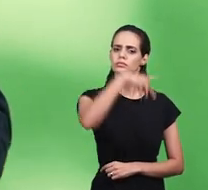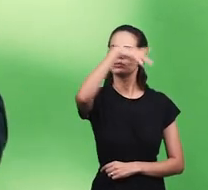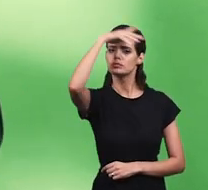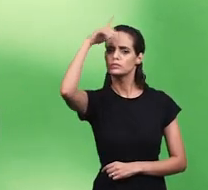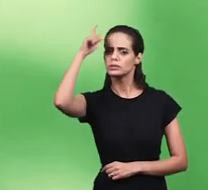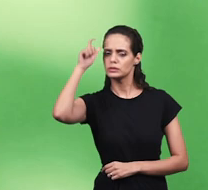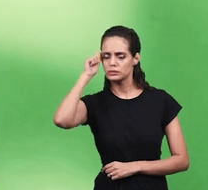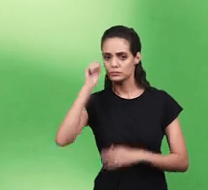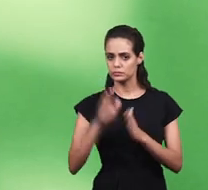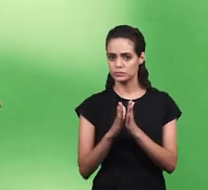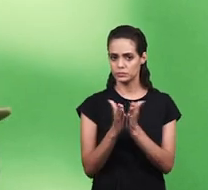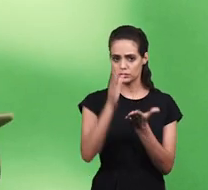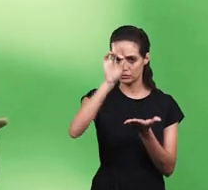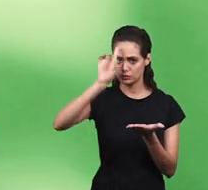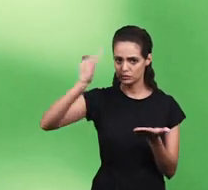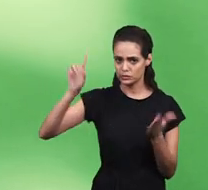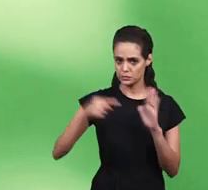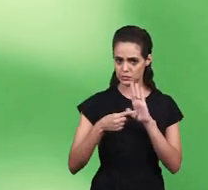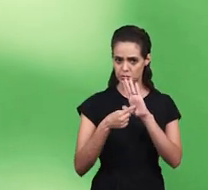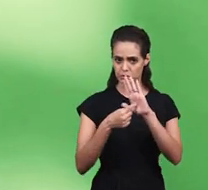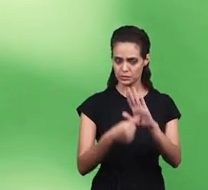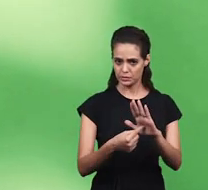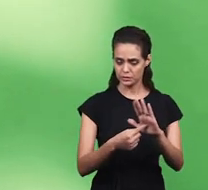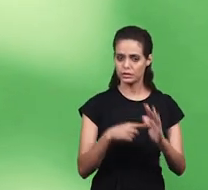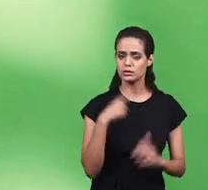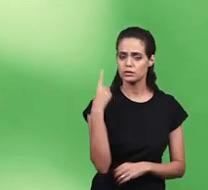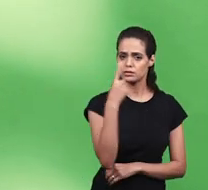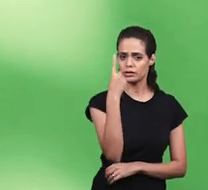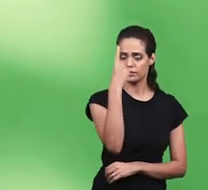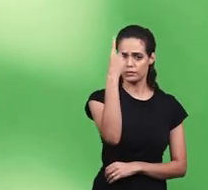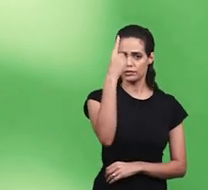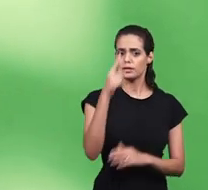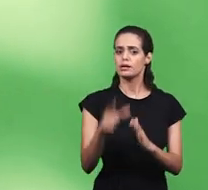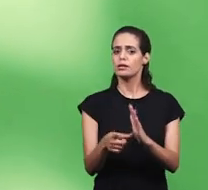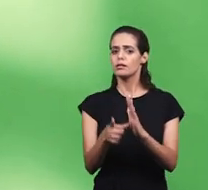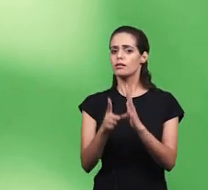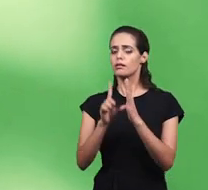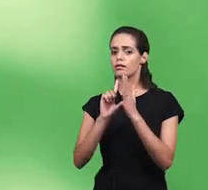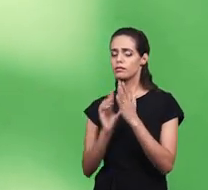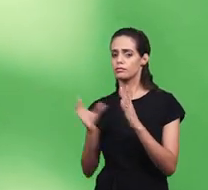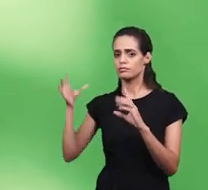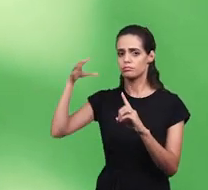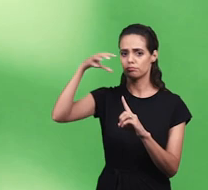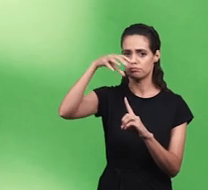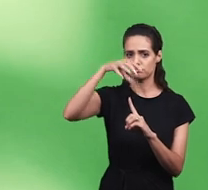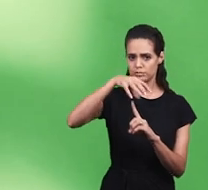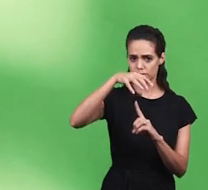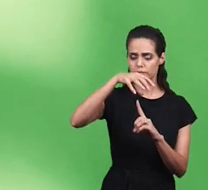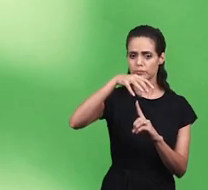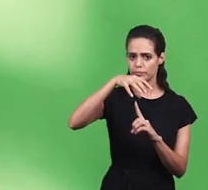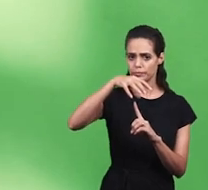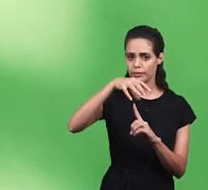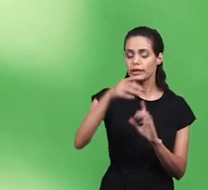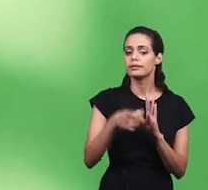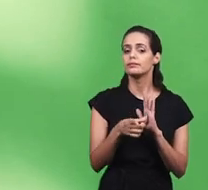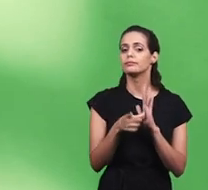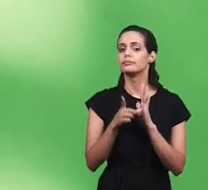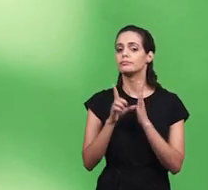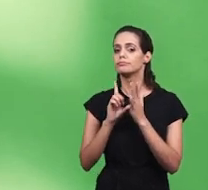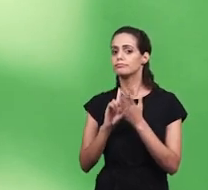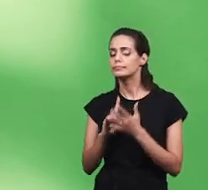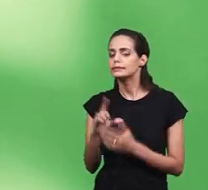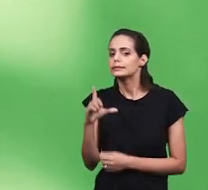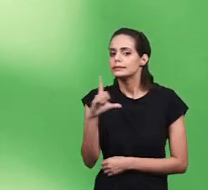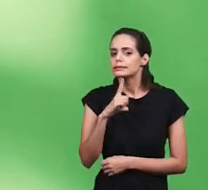que David, avant d'être couronné roi, il a eu 3 grandes